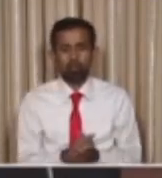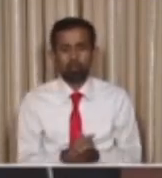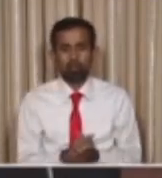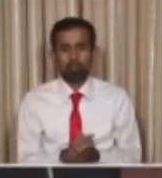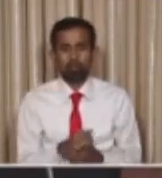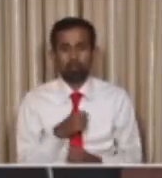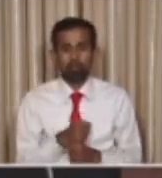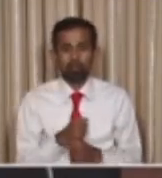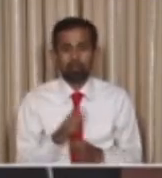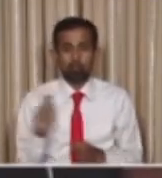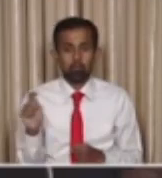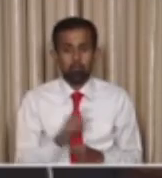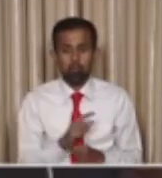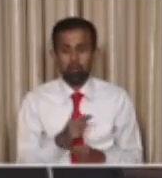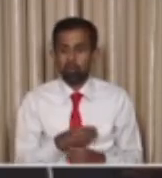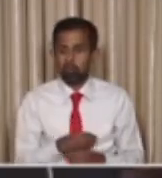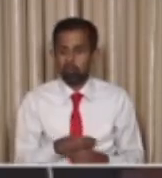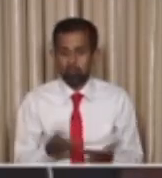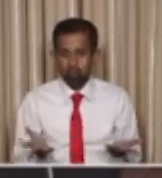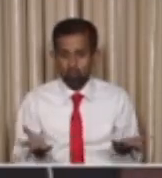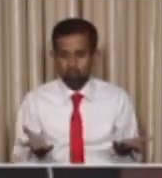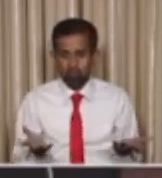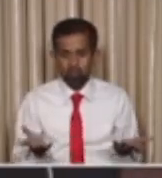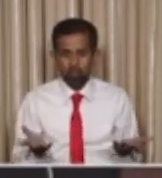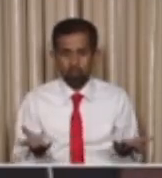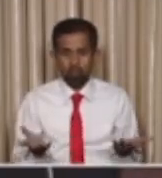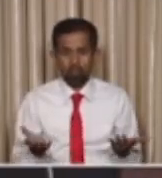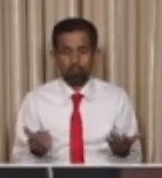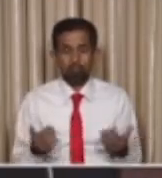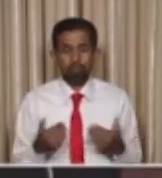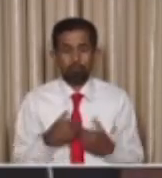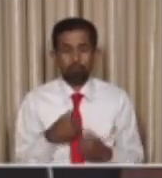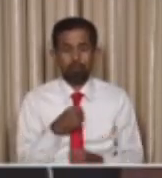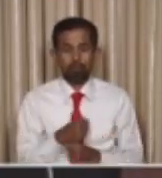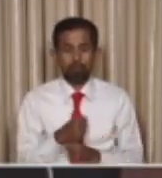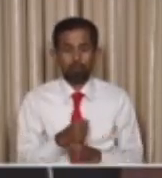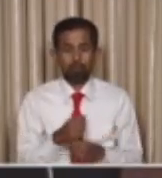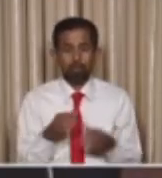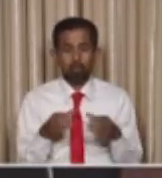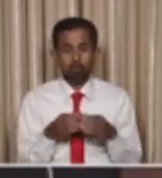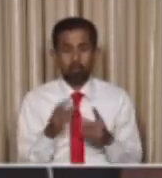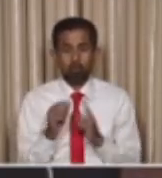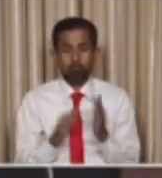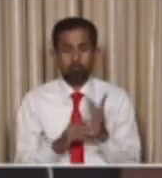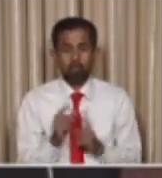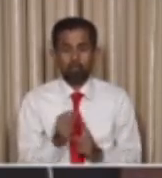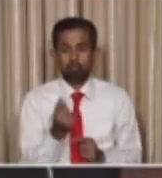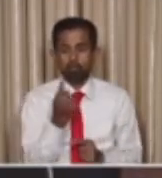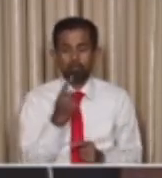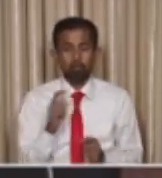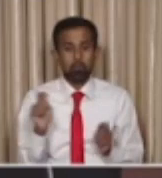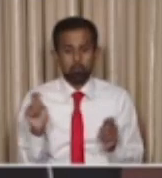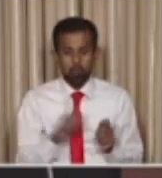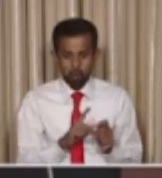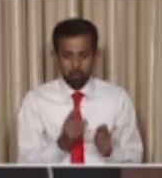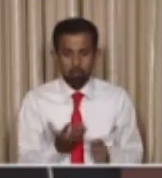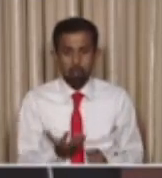නැහැ. රාජ්‍ය ආදායම නැති වුණා. අපේ ආණ්ඩු පක්ෂයේ මන්ත්‍රීවරු විතර කියනවා ආදාය බෝඩ